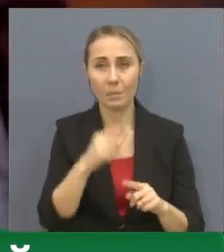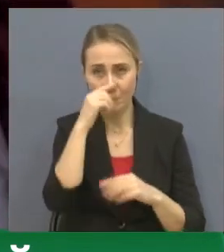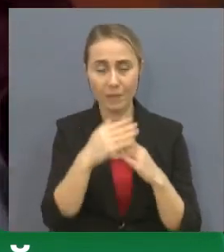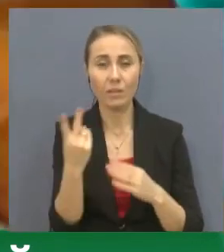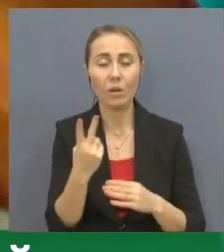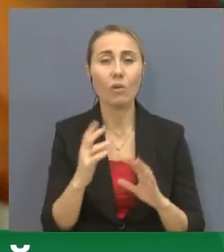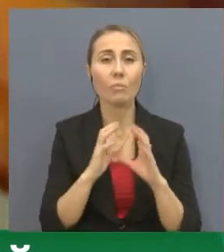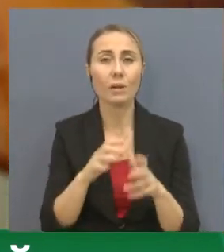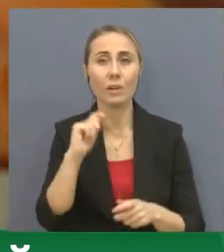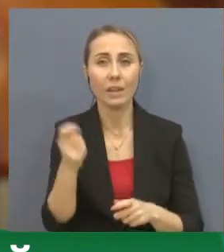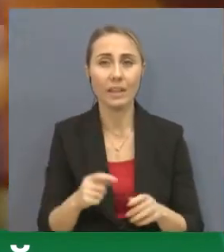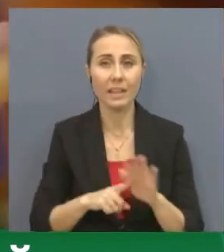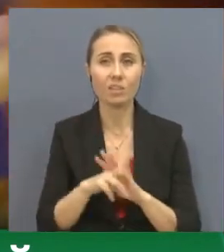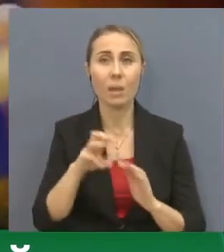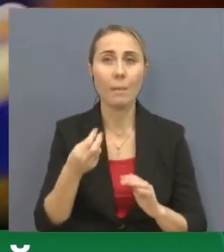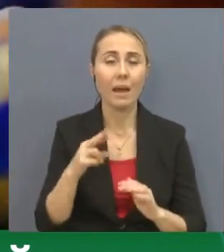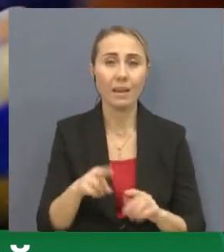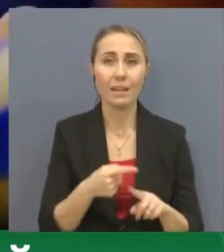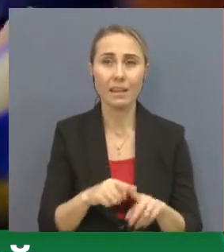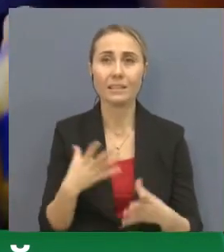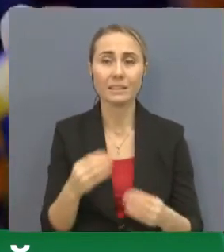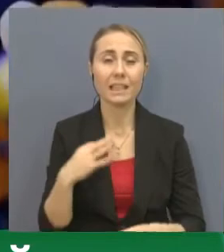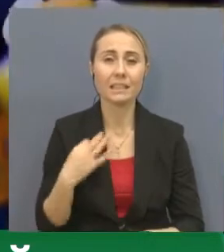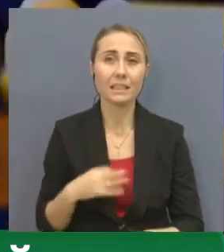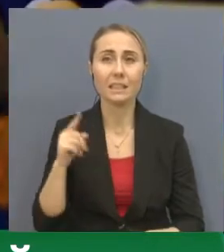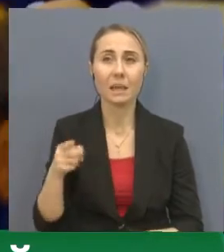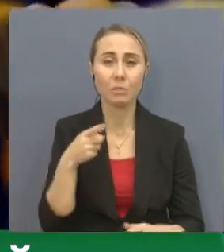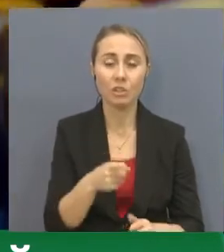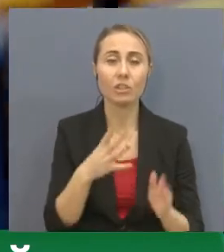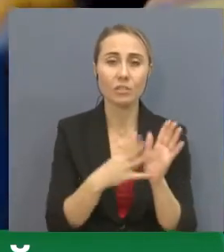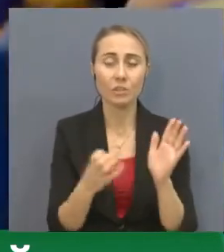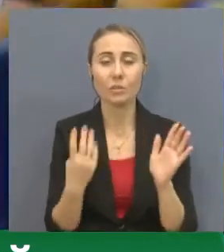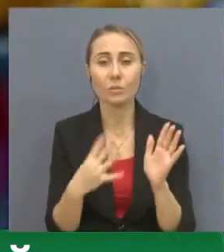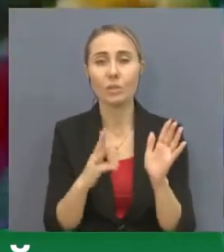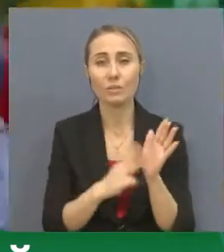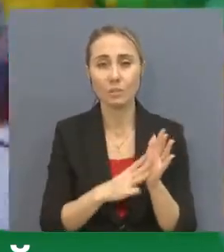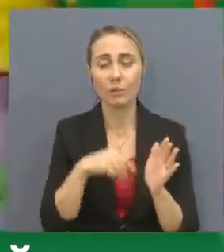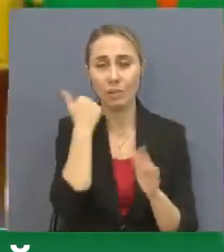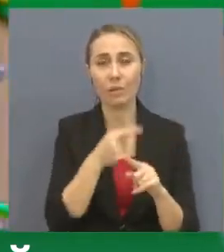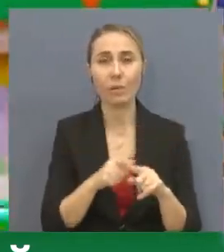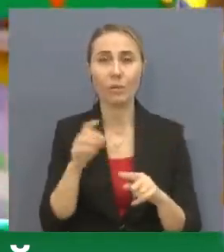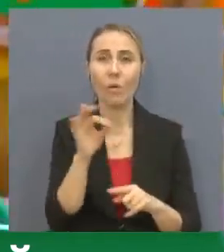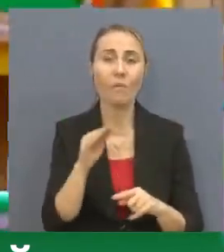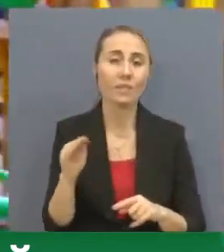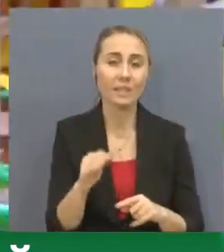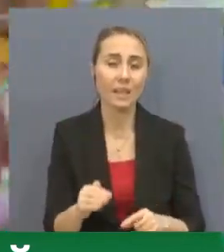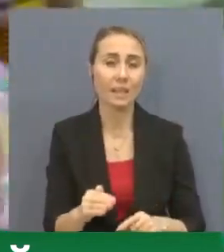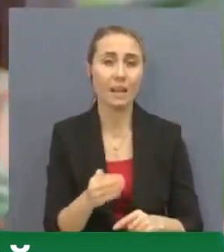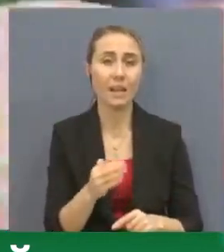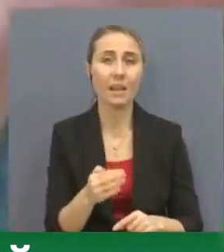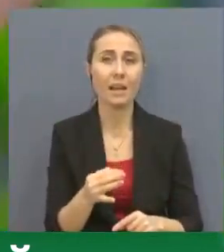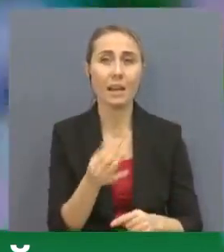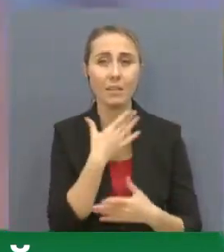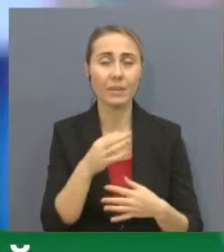войной начале мая праздновали день сыновей там с 1948 года он официально провозглашен днём защиты детей